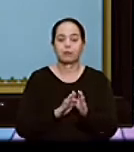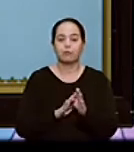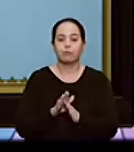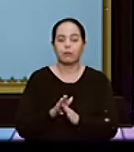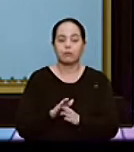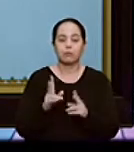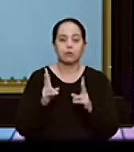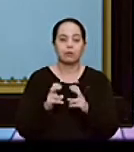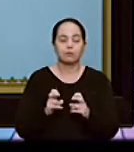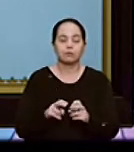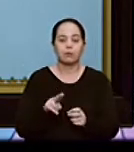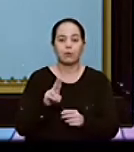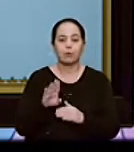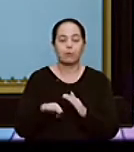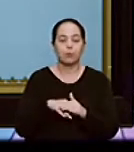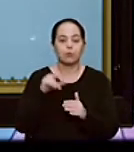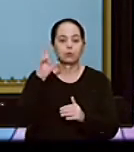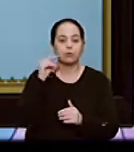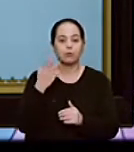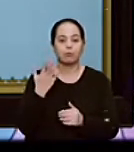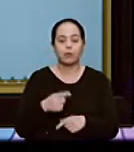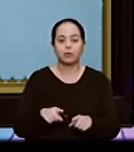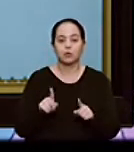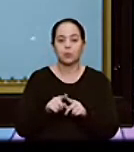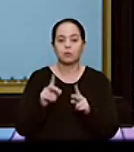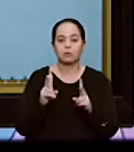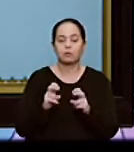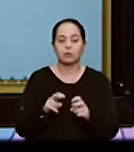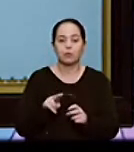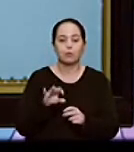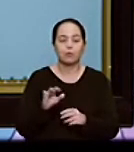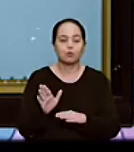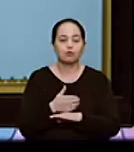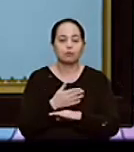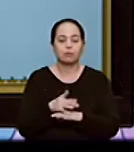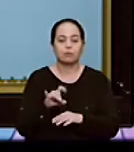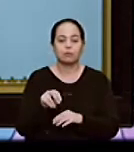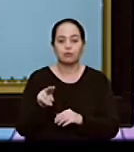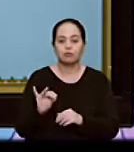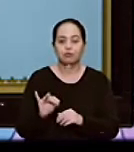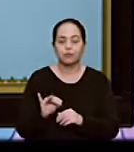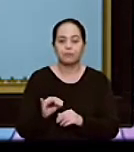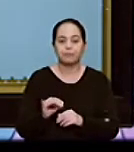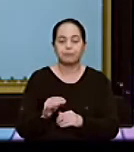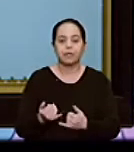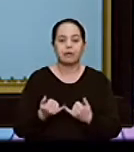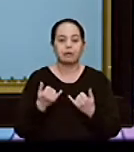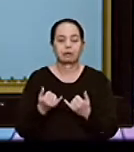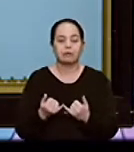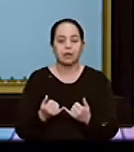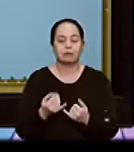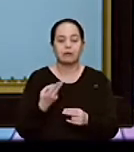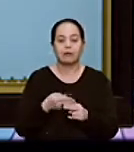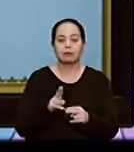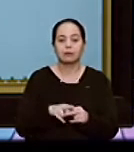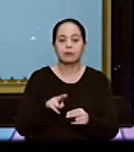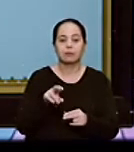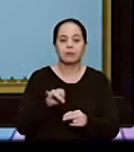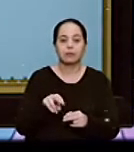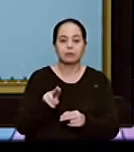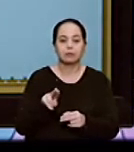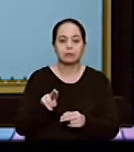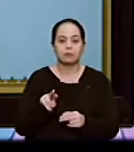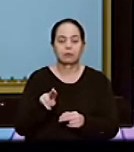теперь выполняем разбор по цифре 5, то есть разбор по частям речи. Над – это